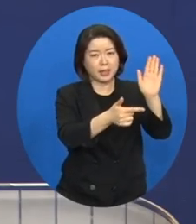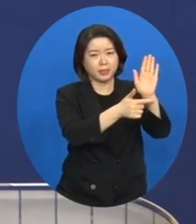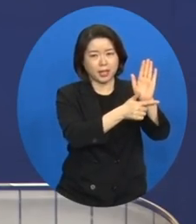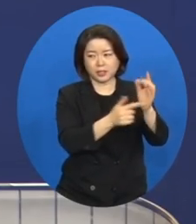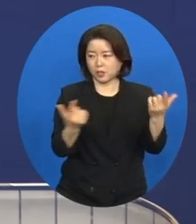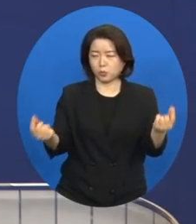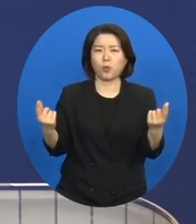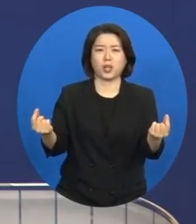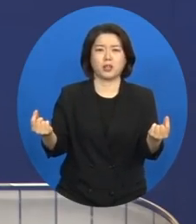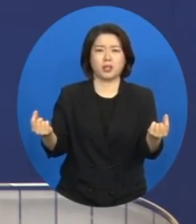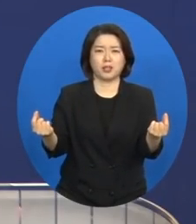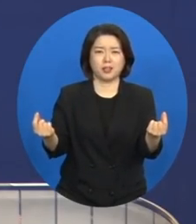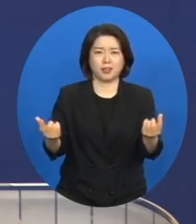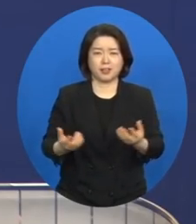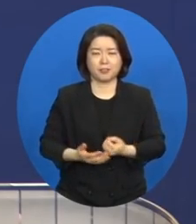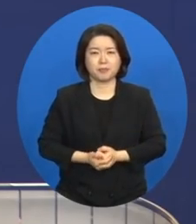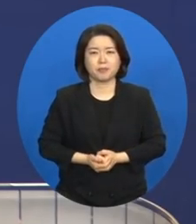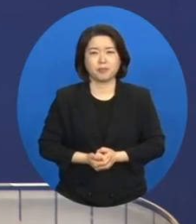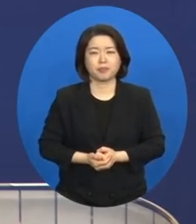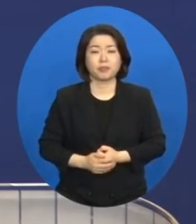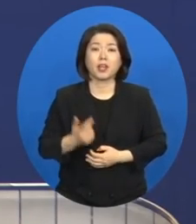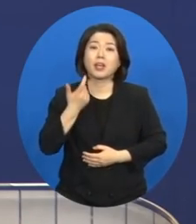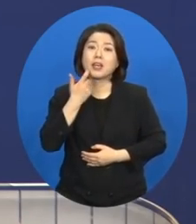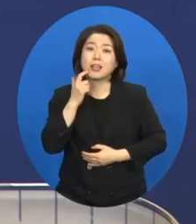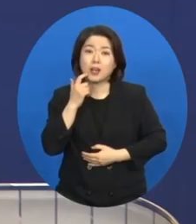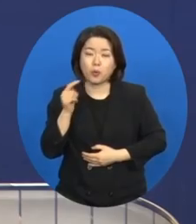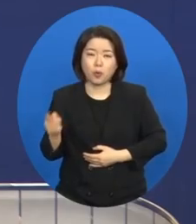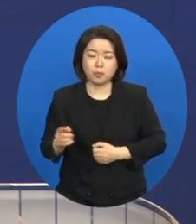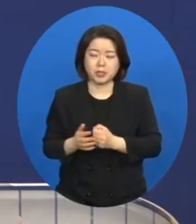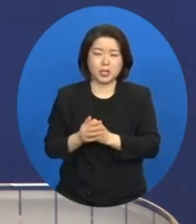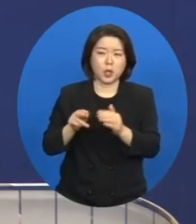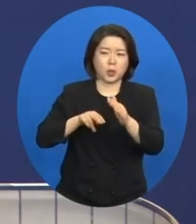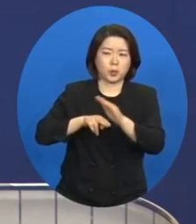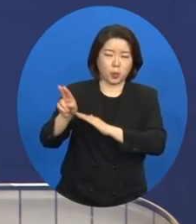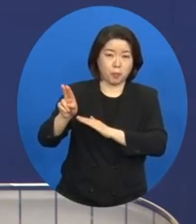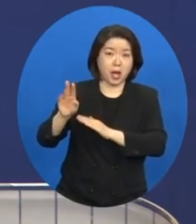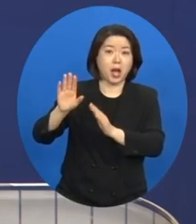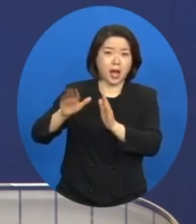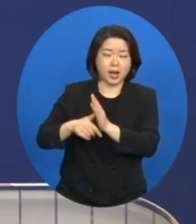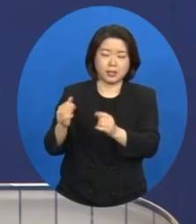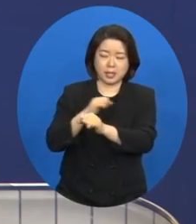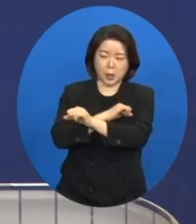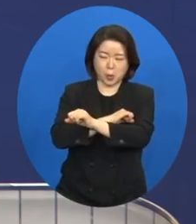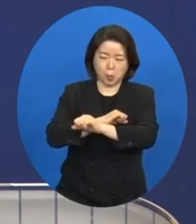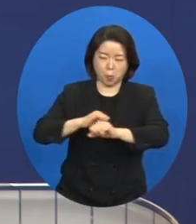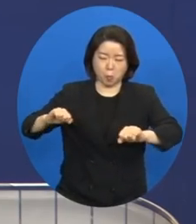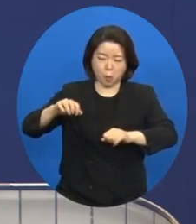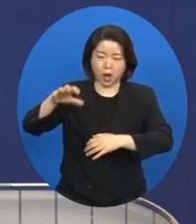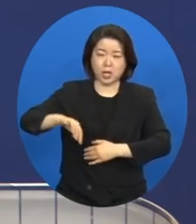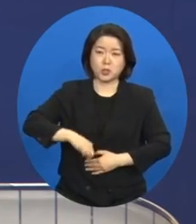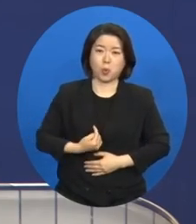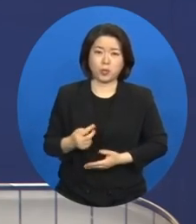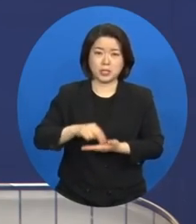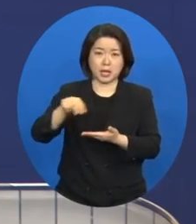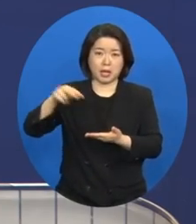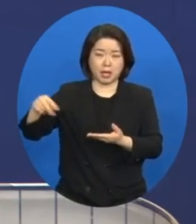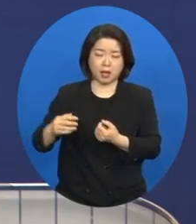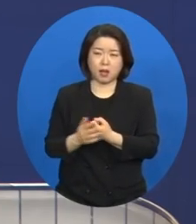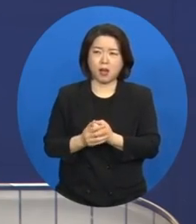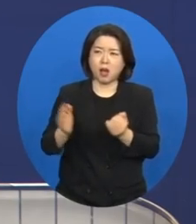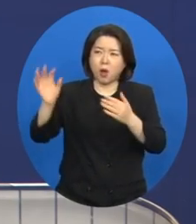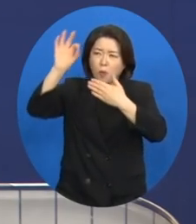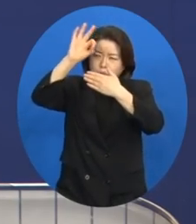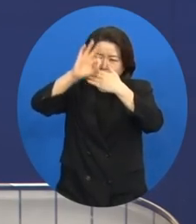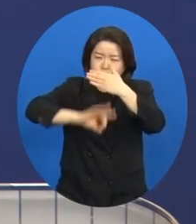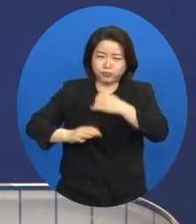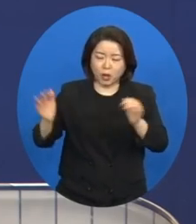상태라는 거죠. 야곱이 도망자 신세가 되어서 광야에서 혼자가 되었습니다. 해는 저물고 컴컴한 밤이